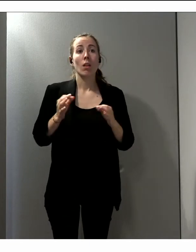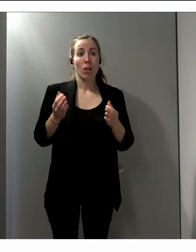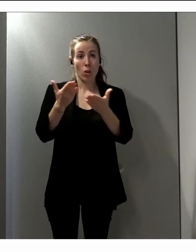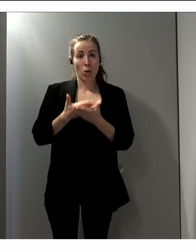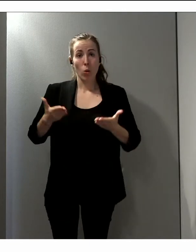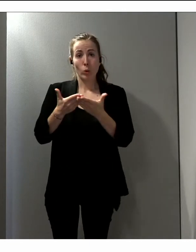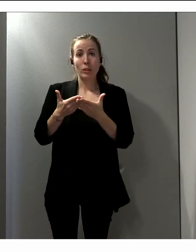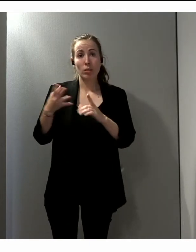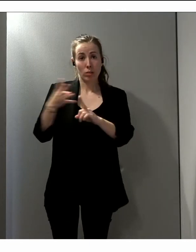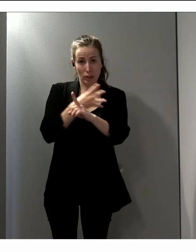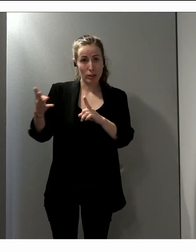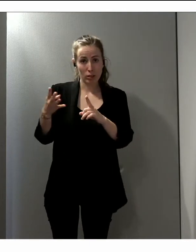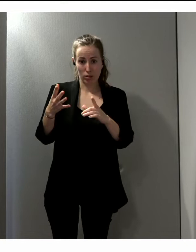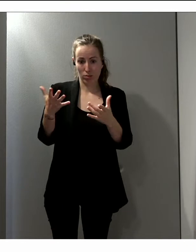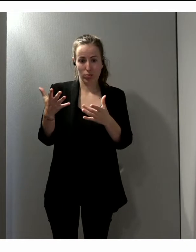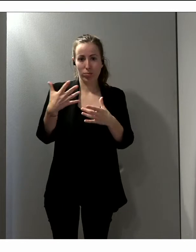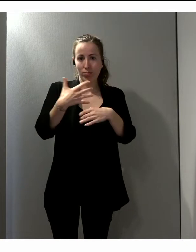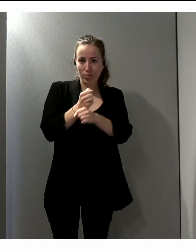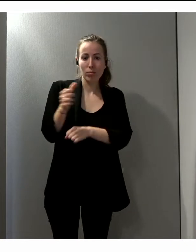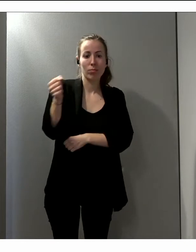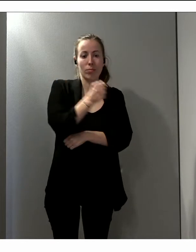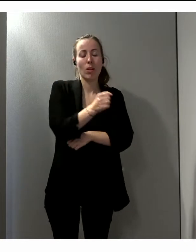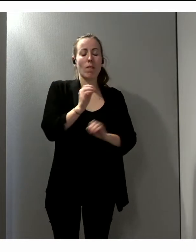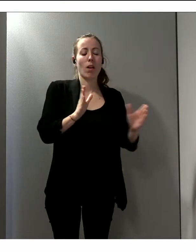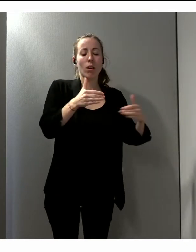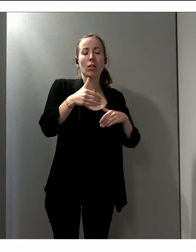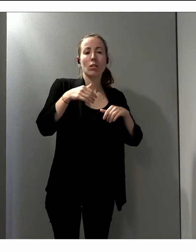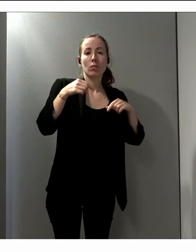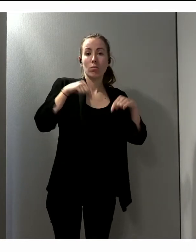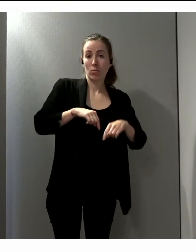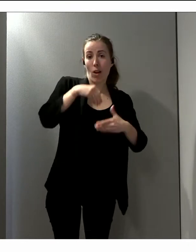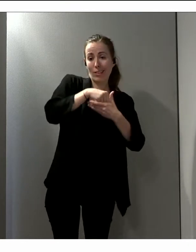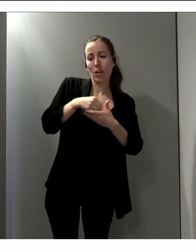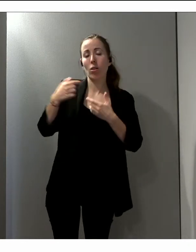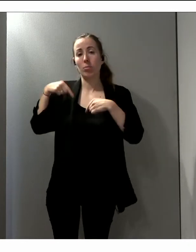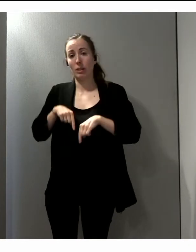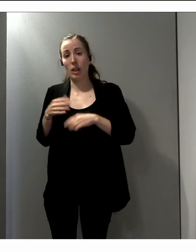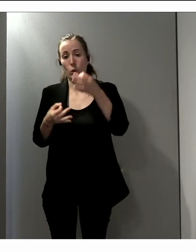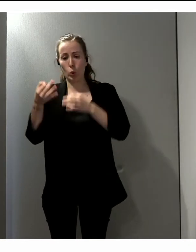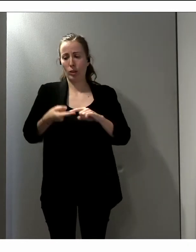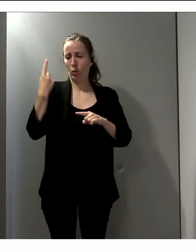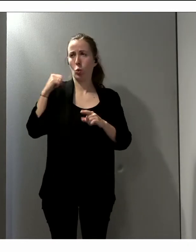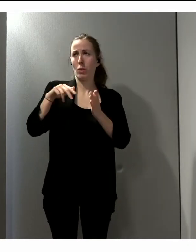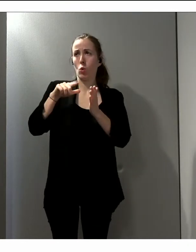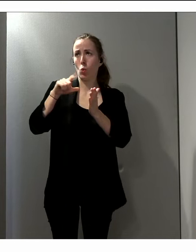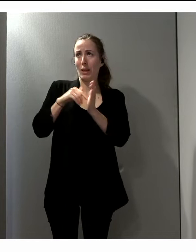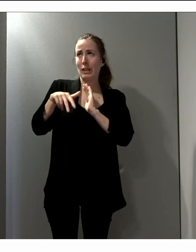de consignes interministérielles entre l'Intérieur et la Justice, depuis plusieurs années, 2013 approximativement, les préfectures